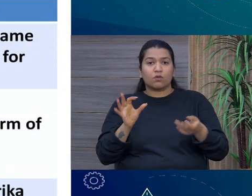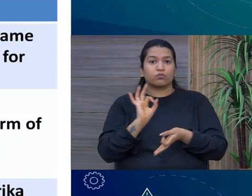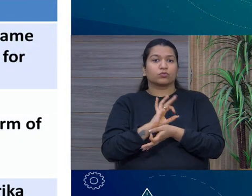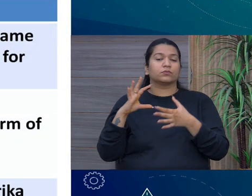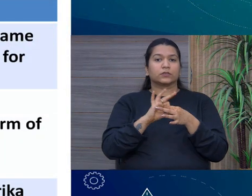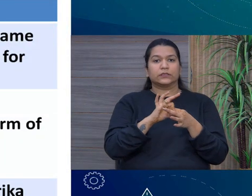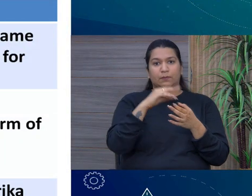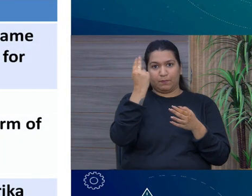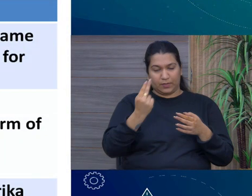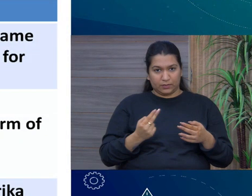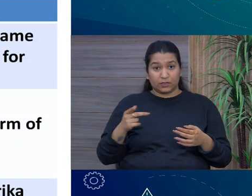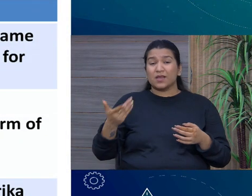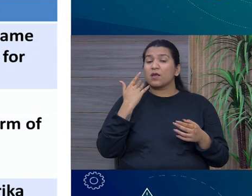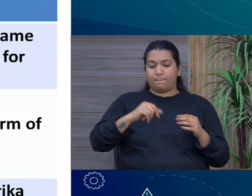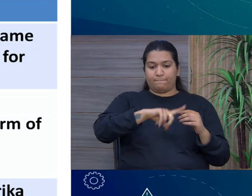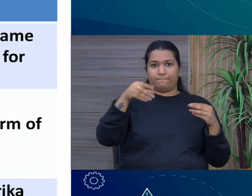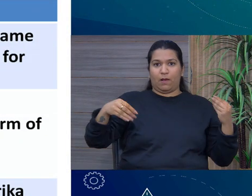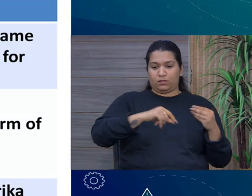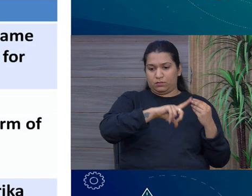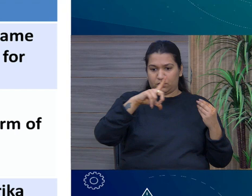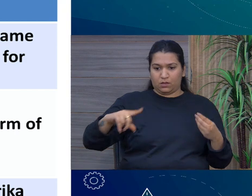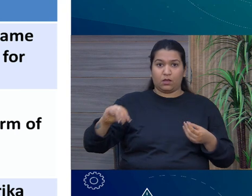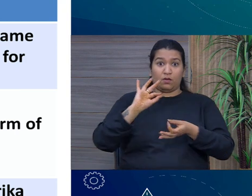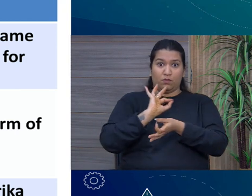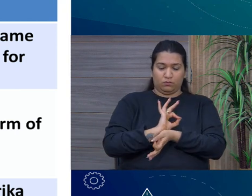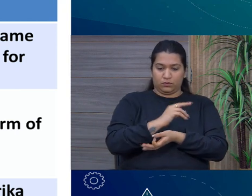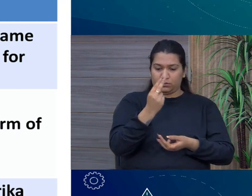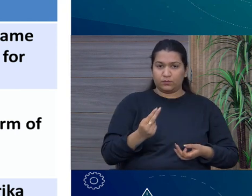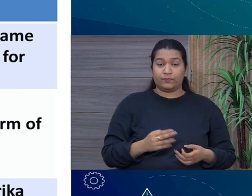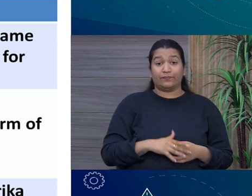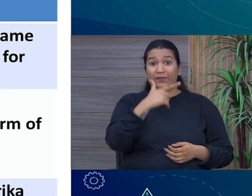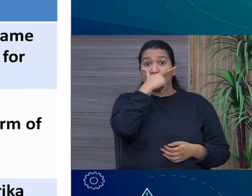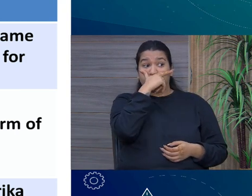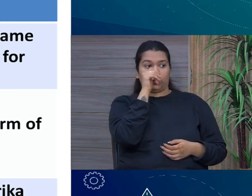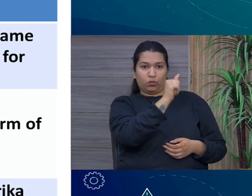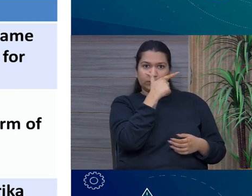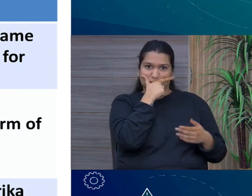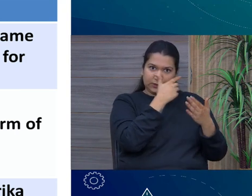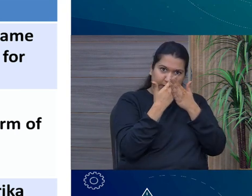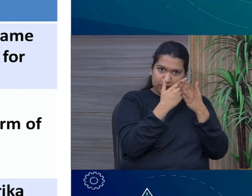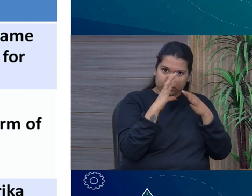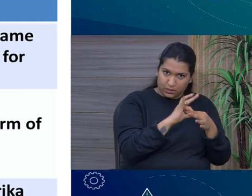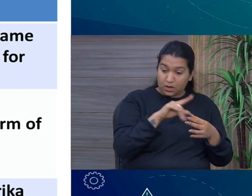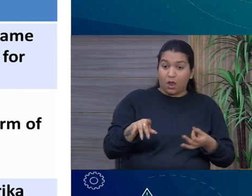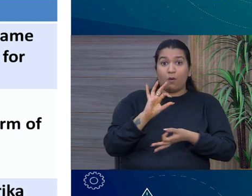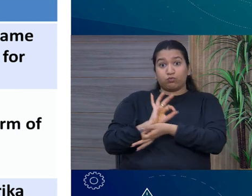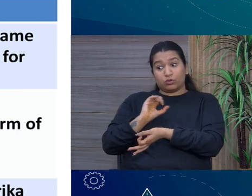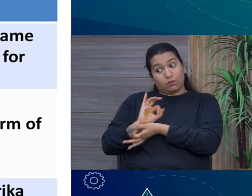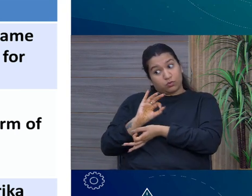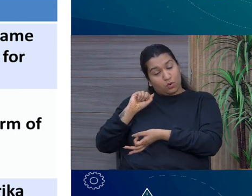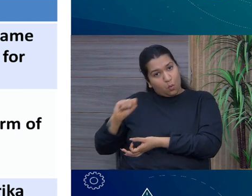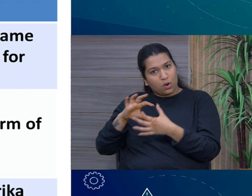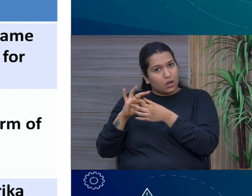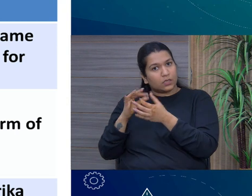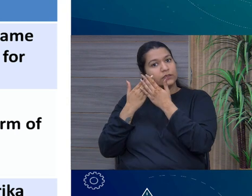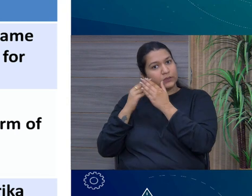जाती थी ये पाम लीव्स के ऊपर ही की जाती थी। मतलब जैन पेंटिंग्स में जैन शिक्षाएं और उनके आदर्श थे, और यहाँ पाला पेंटिंग्स में हम बुद्ध